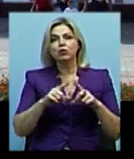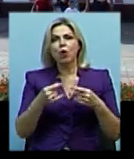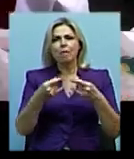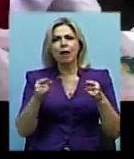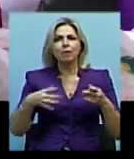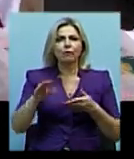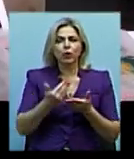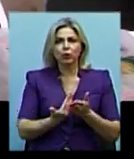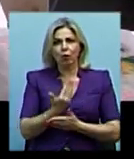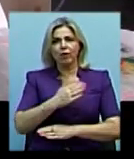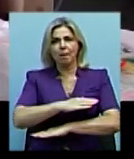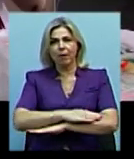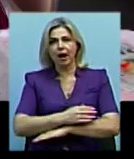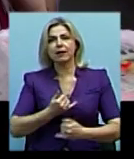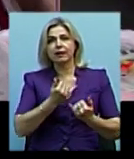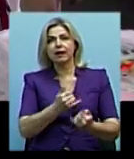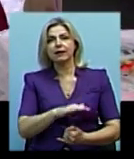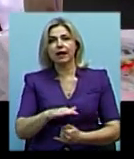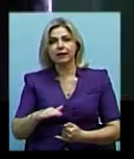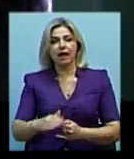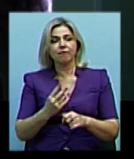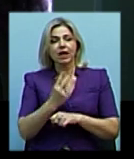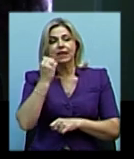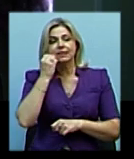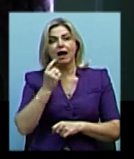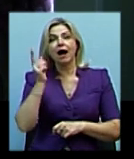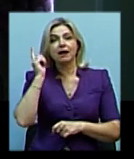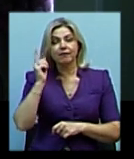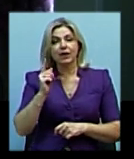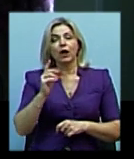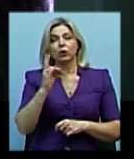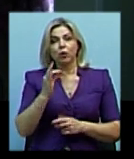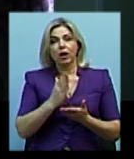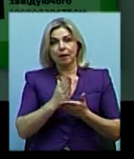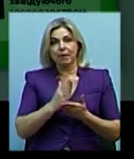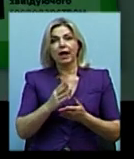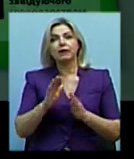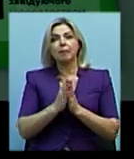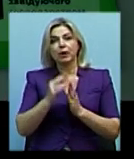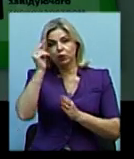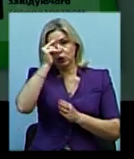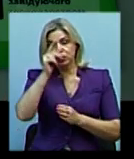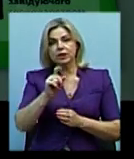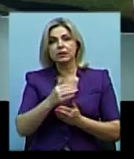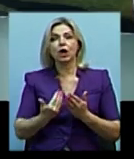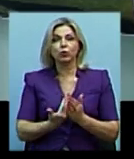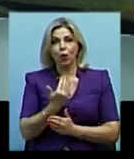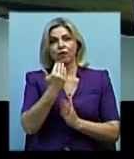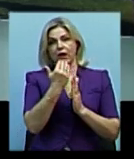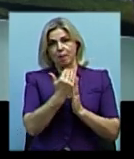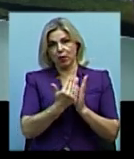нові, парти для першачків подвійні, старого зразка. Заклад вже має підручники за програмою нової української